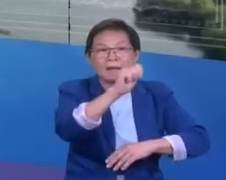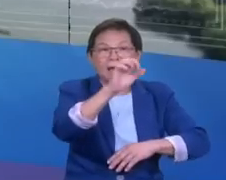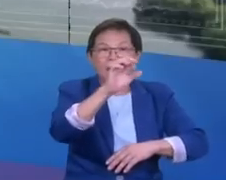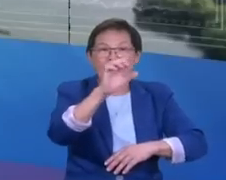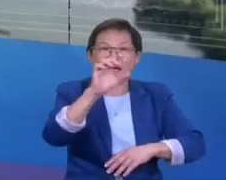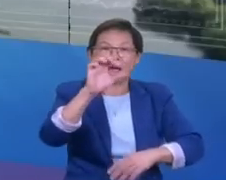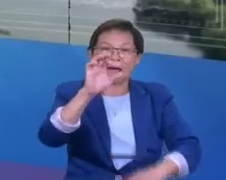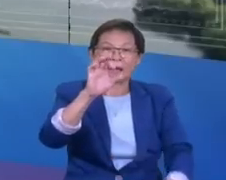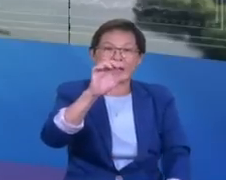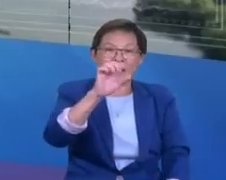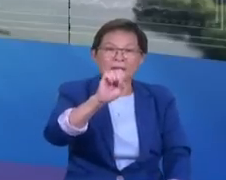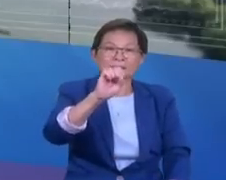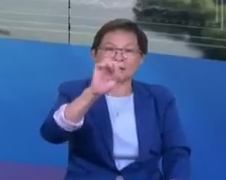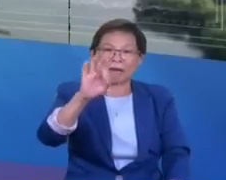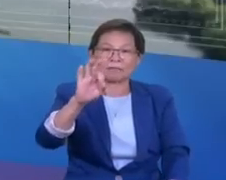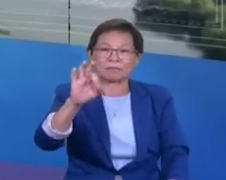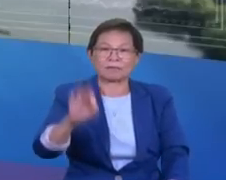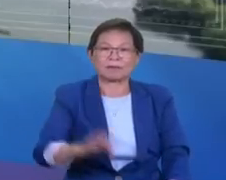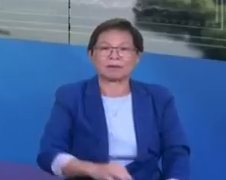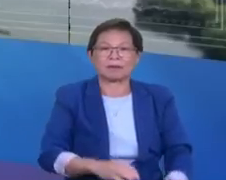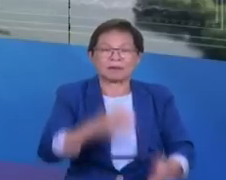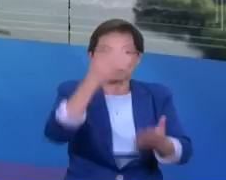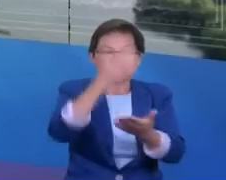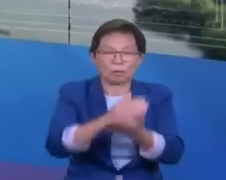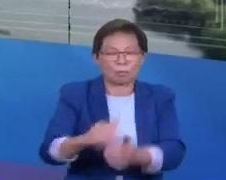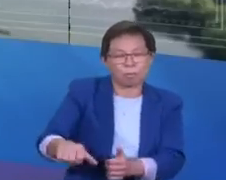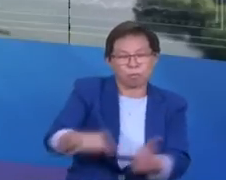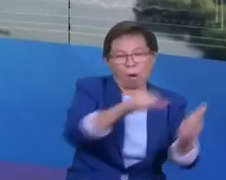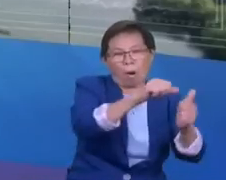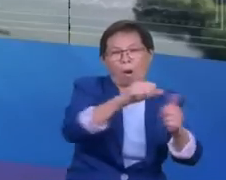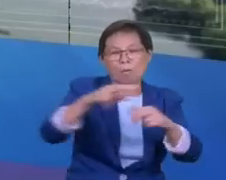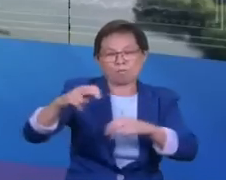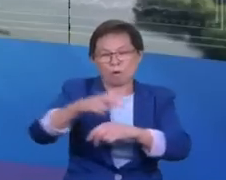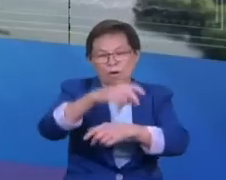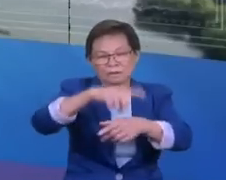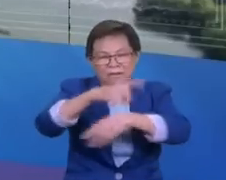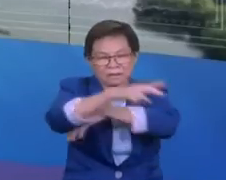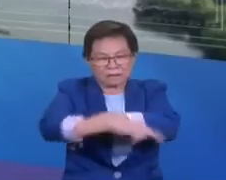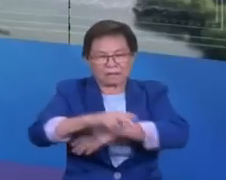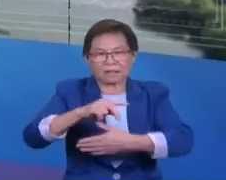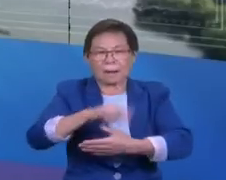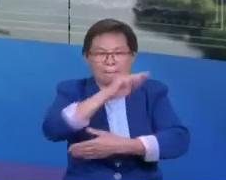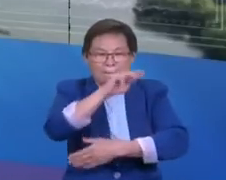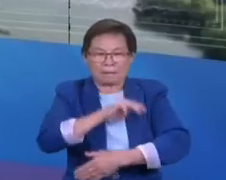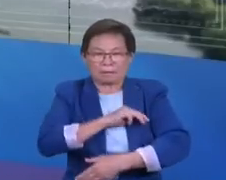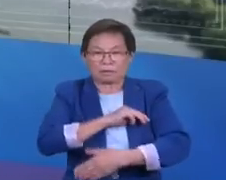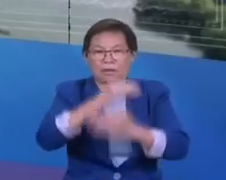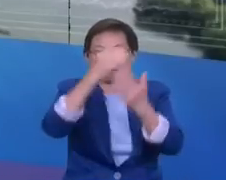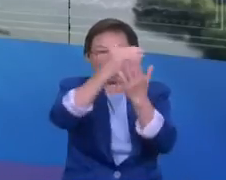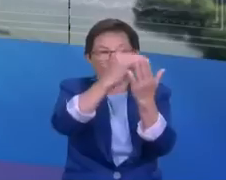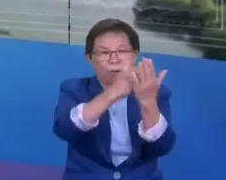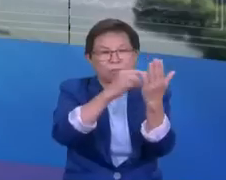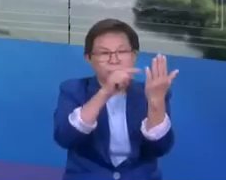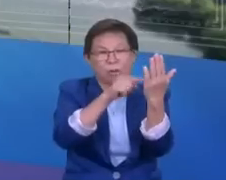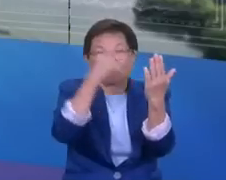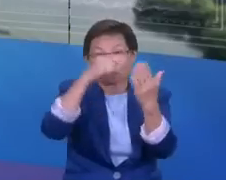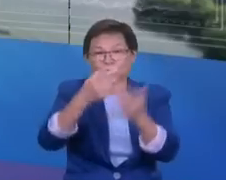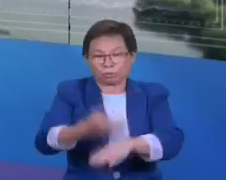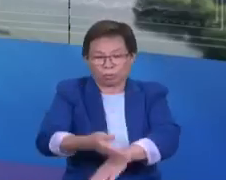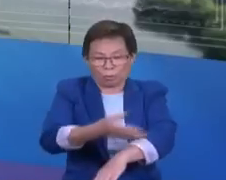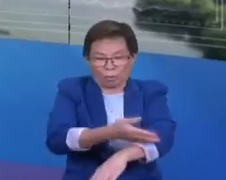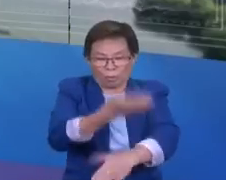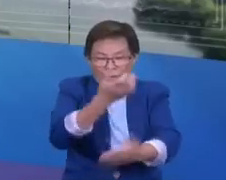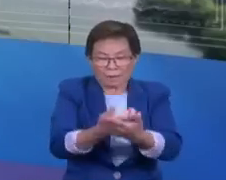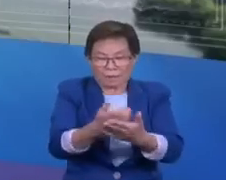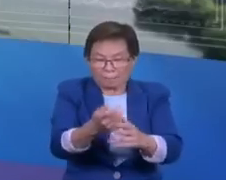sekaligus menghapuskan virus tersebut di negeri ini menterinya Datuk Dr jeffre kitingan berkata langkah tersebut demi memulihkan